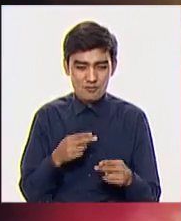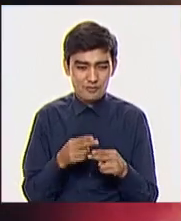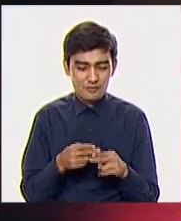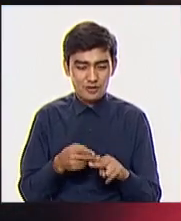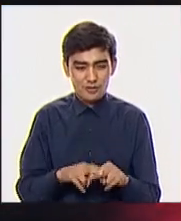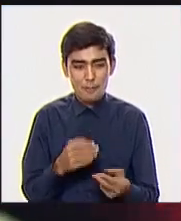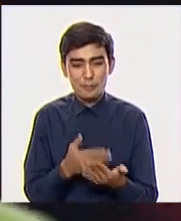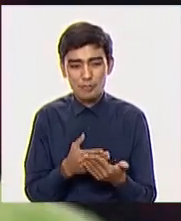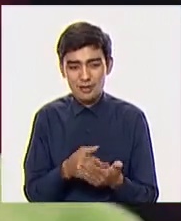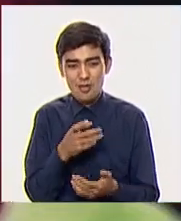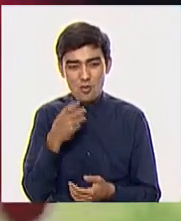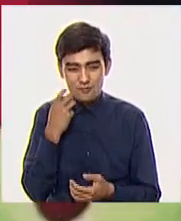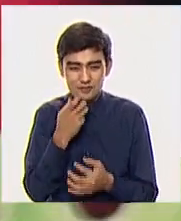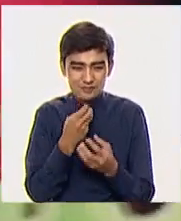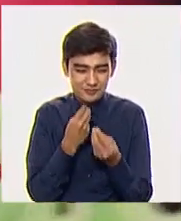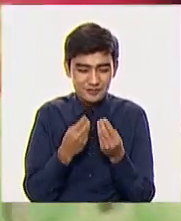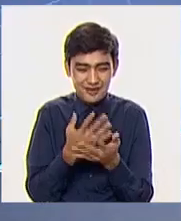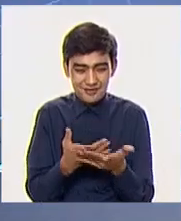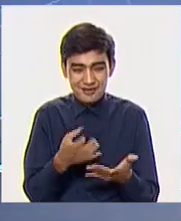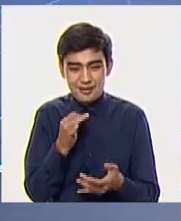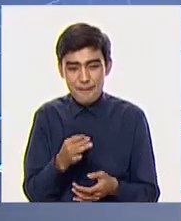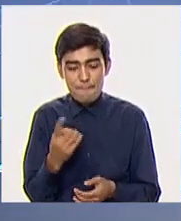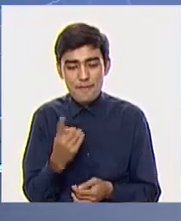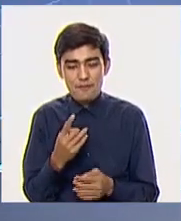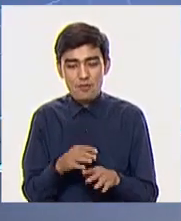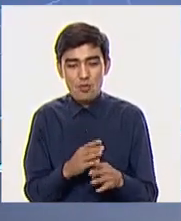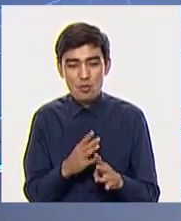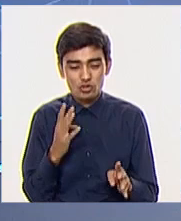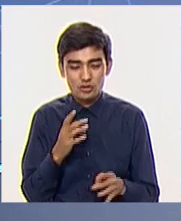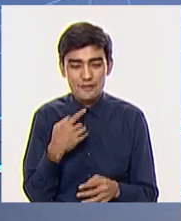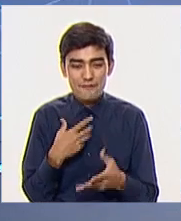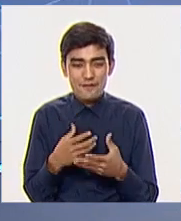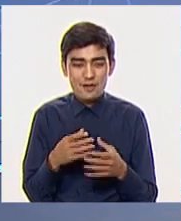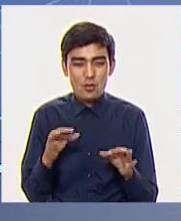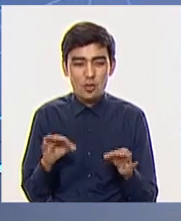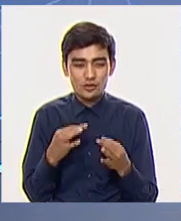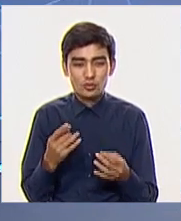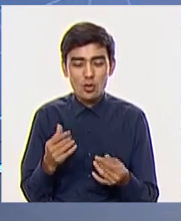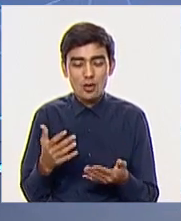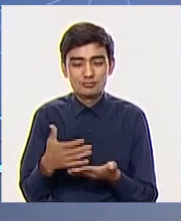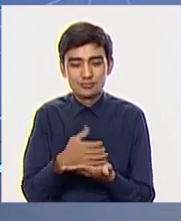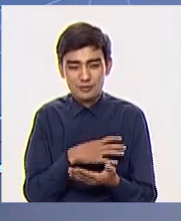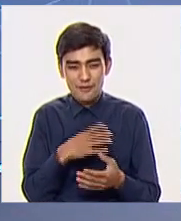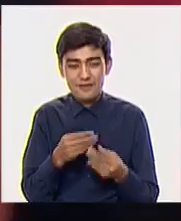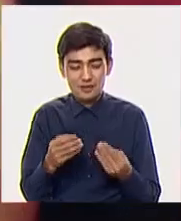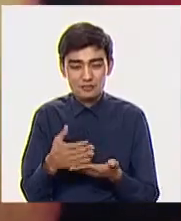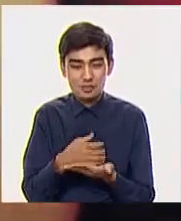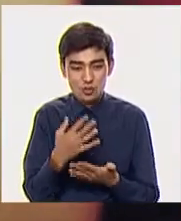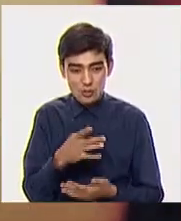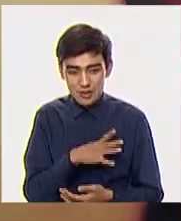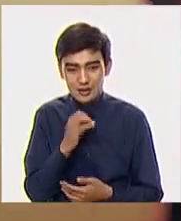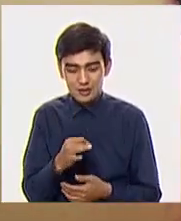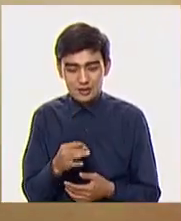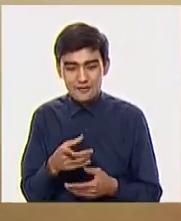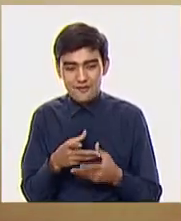Мысалға, көкөністерге біріншіден алатынбыз, күзде қанша жиналды. Жиналған екен, оны қыс бойы сақтау керек. Сақталған